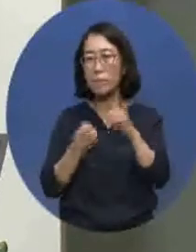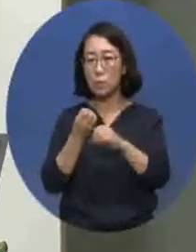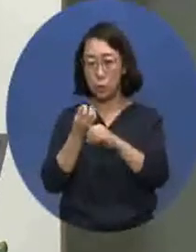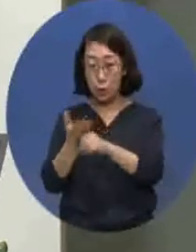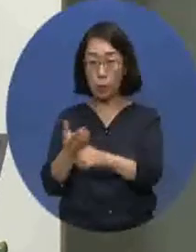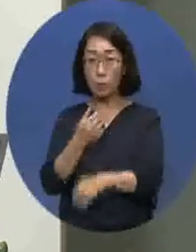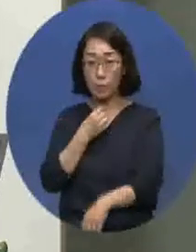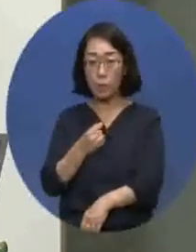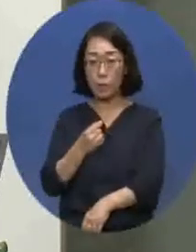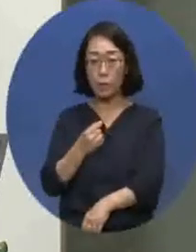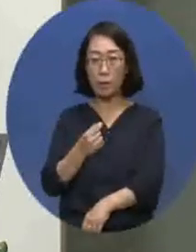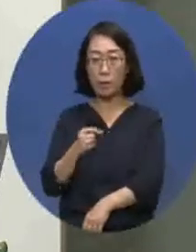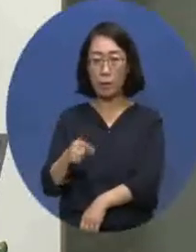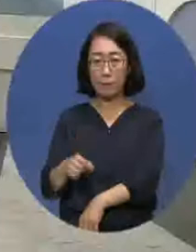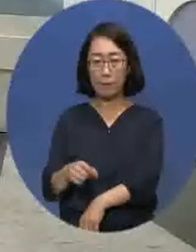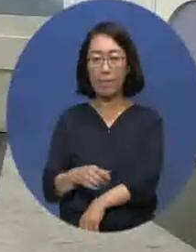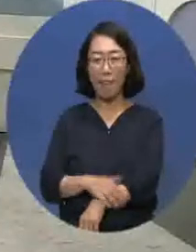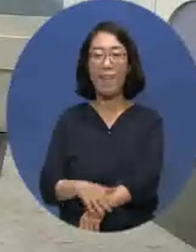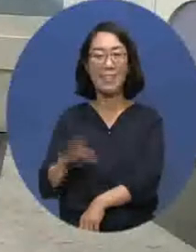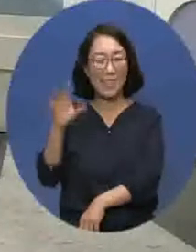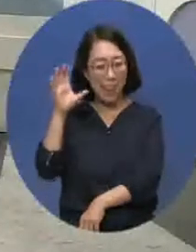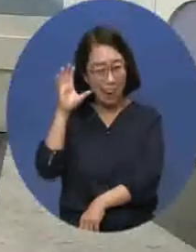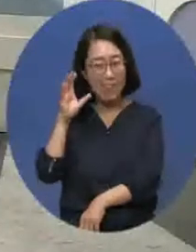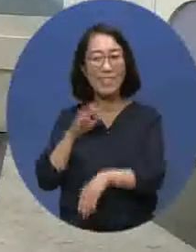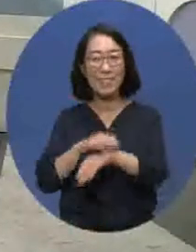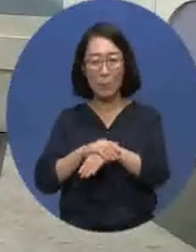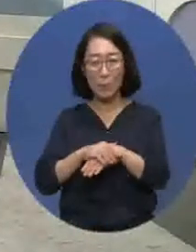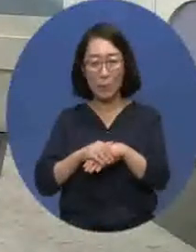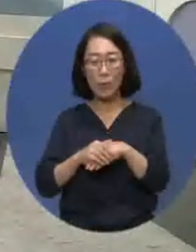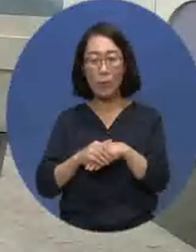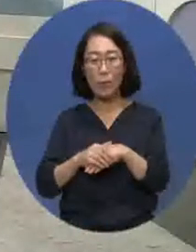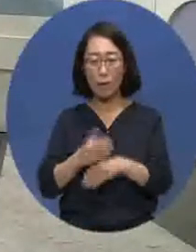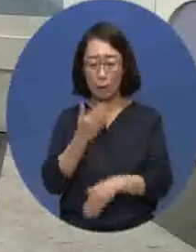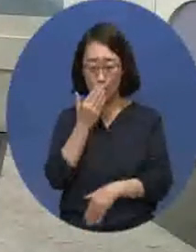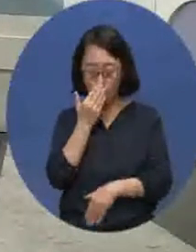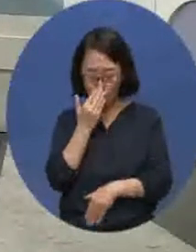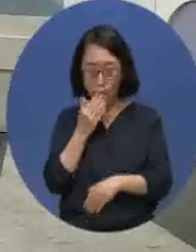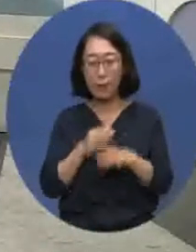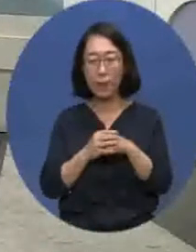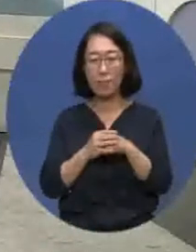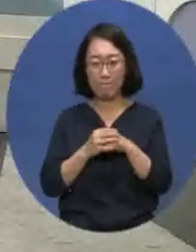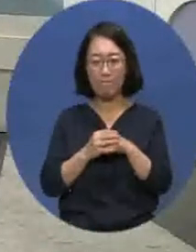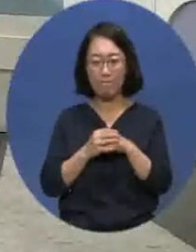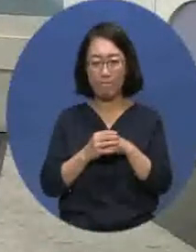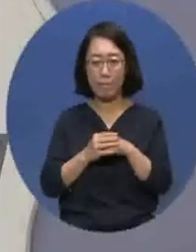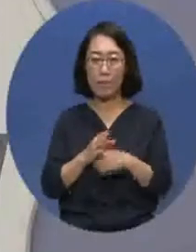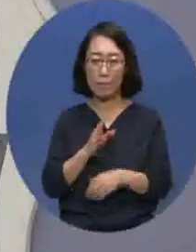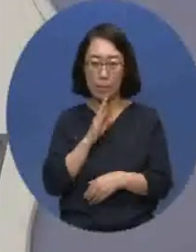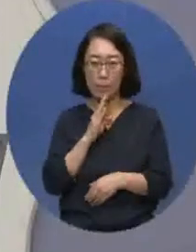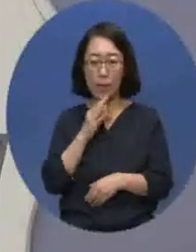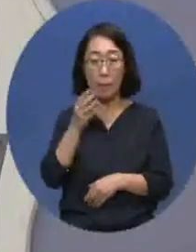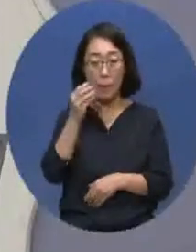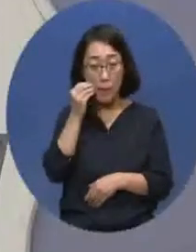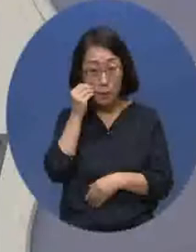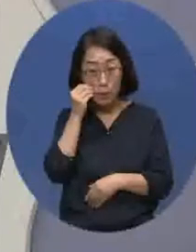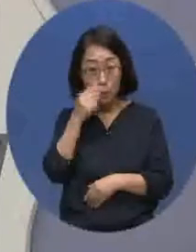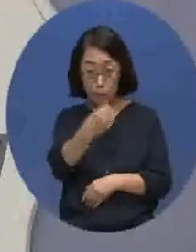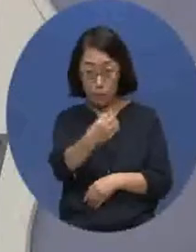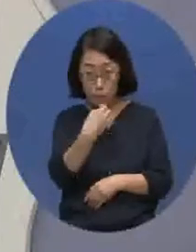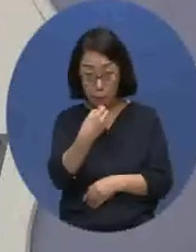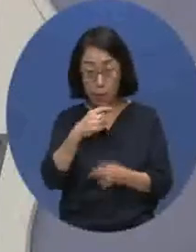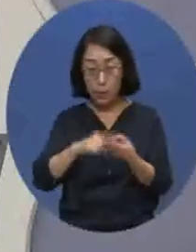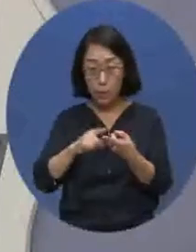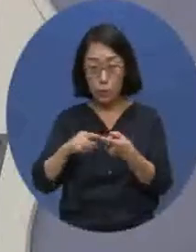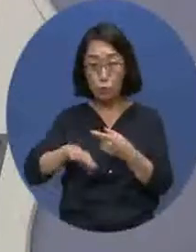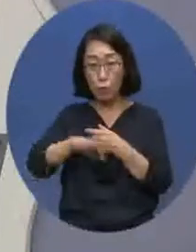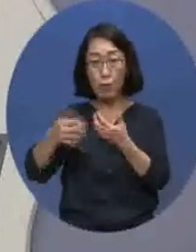4 특히 그 귀담아 듣고 매우 겸허하게 받아들이고 그것에 대해서 정말 더불어